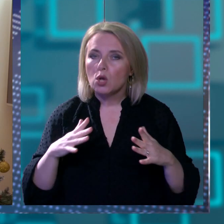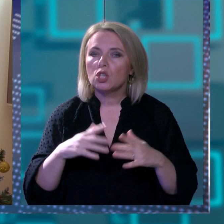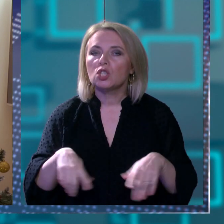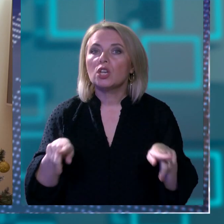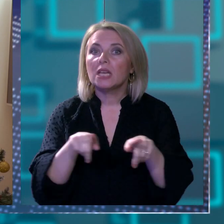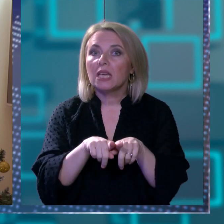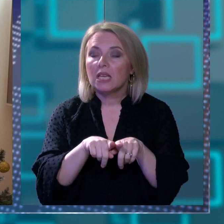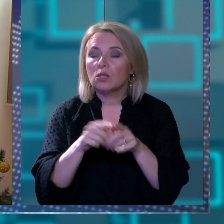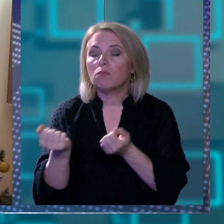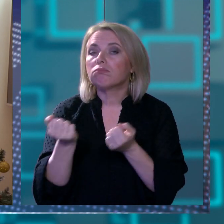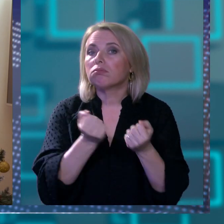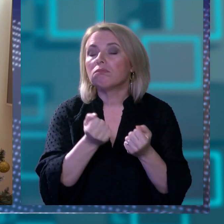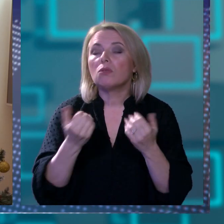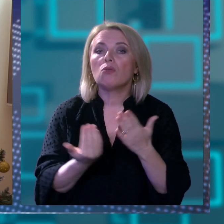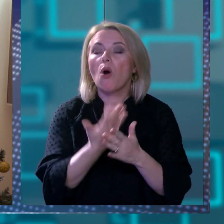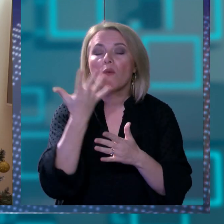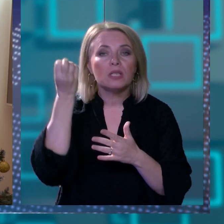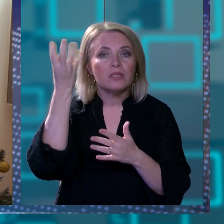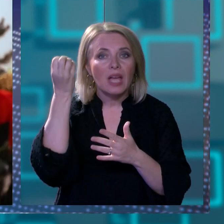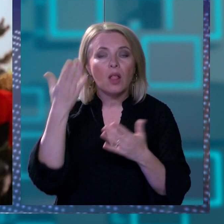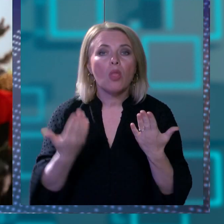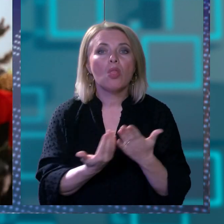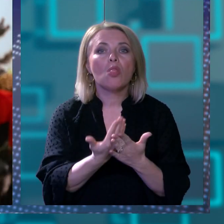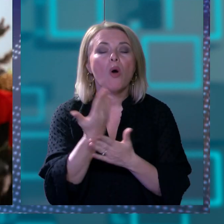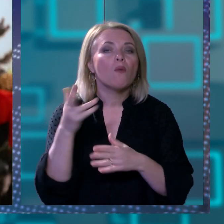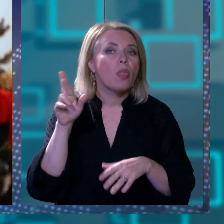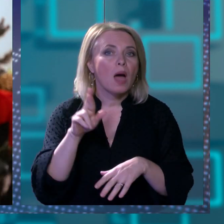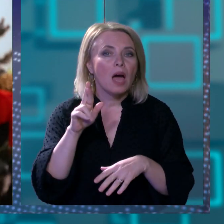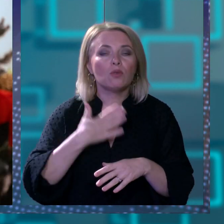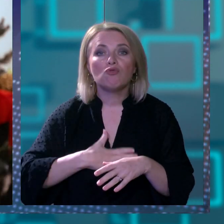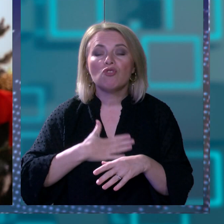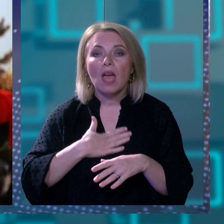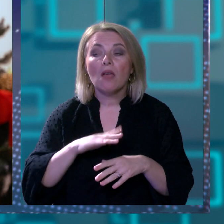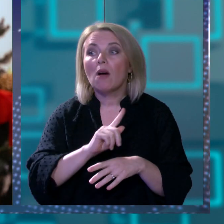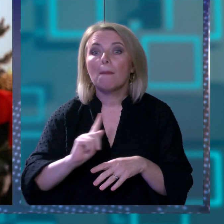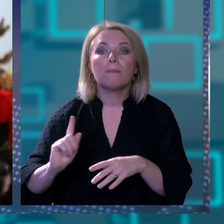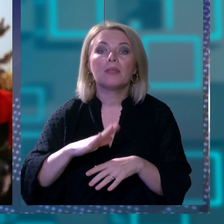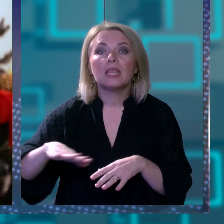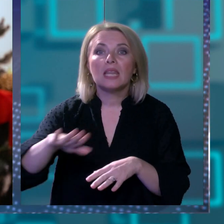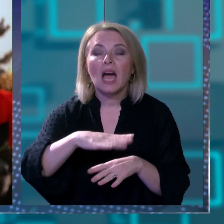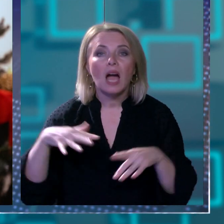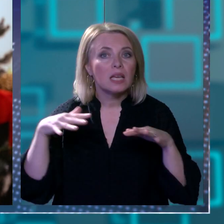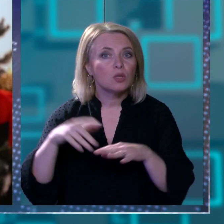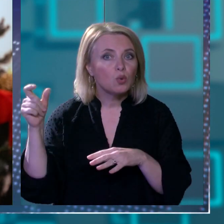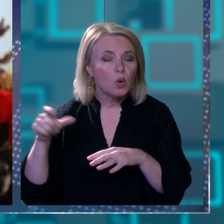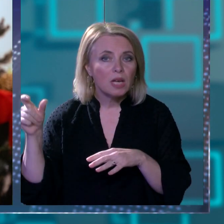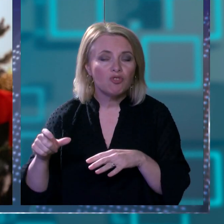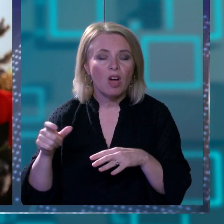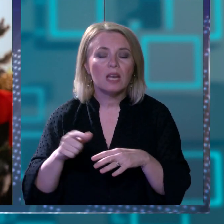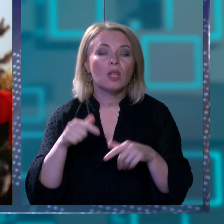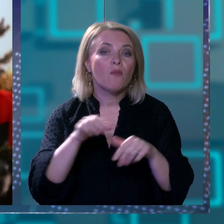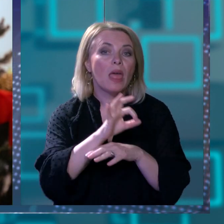također najavljuje novo svjetlo i novu nadu. Želim vam, dragi sugrađani, da blagdanske